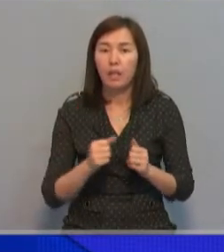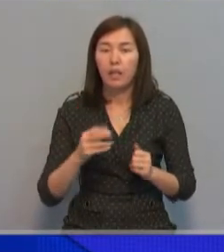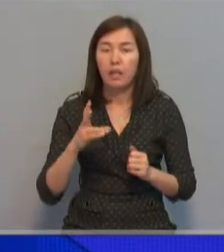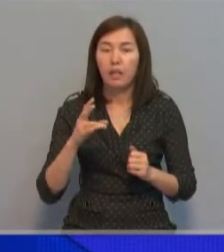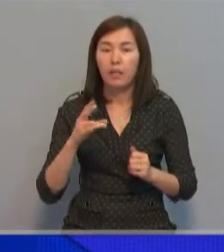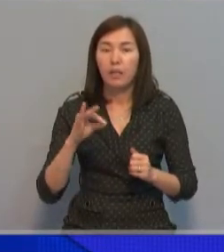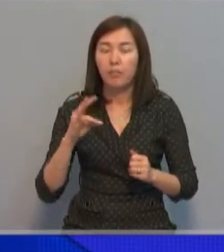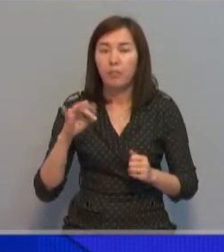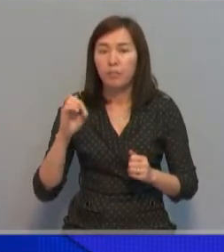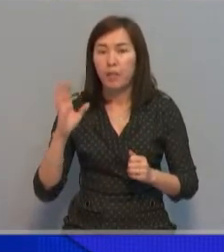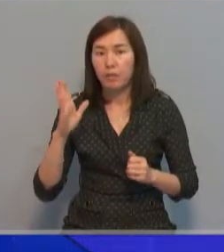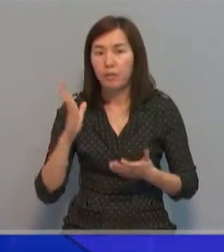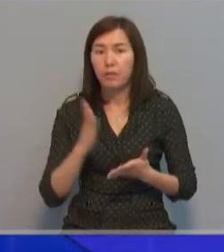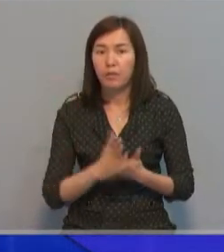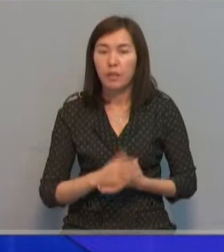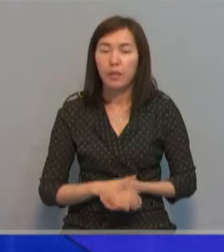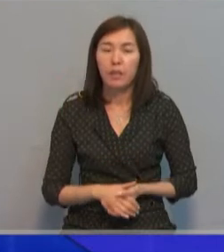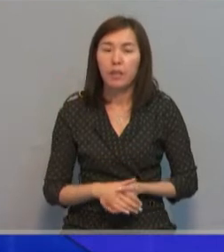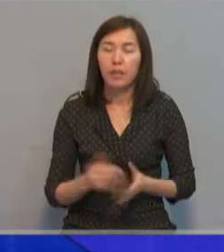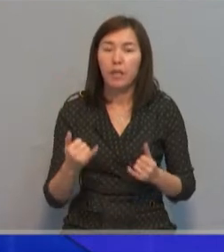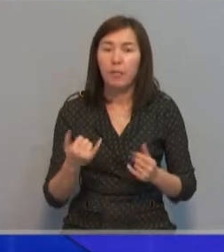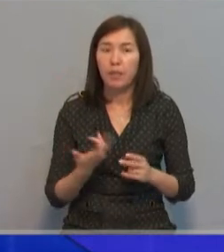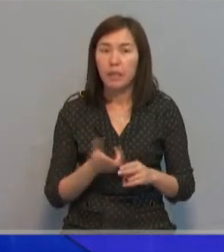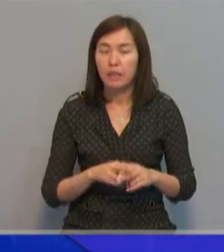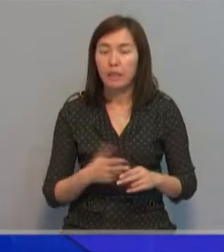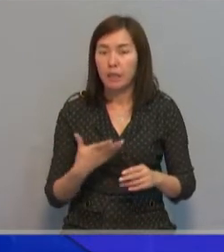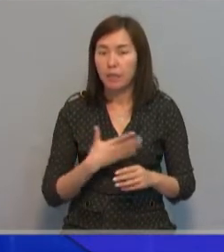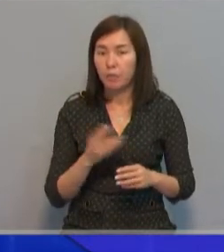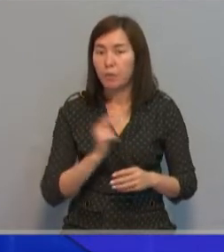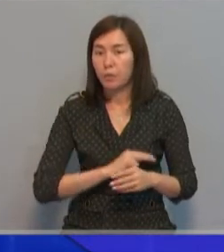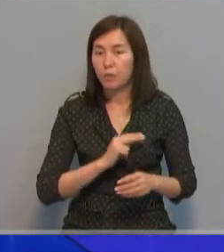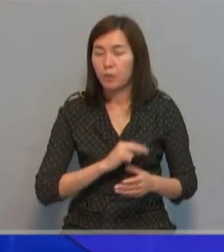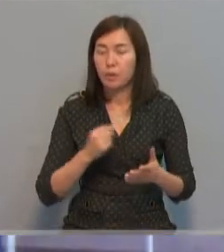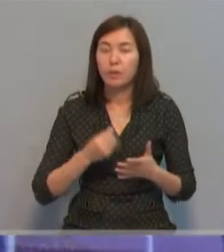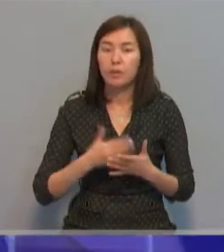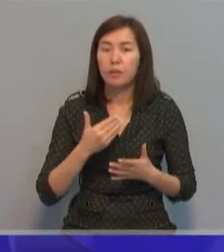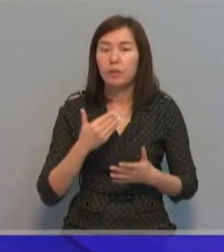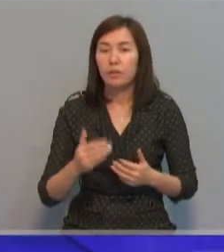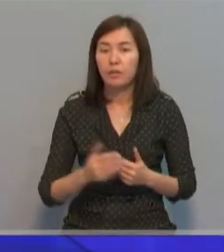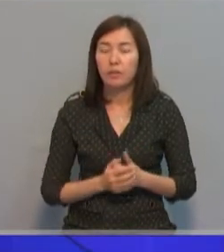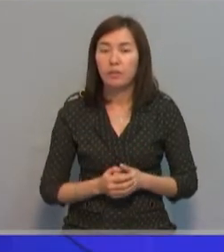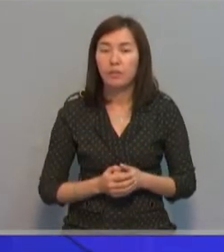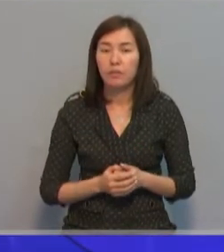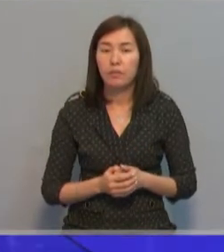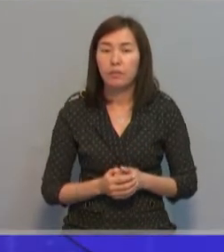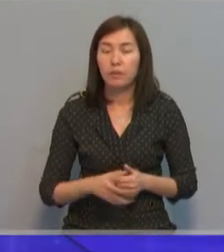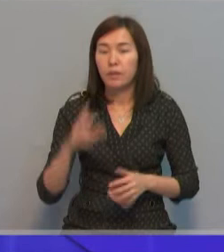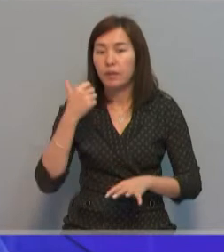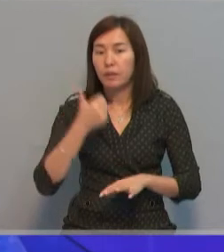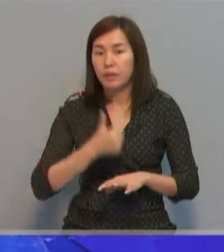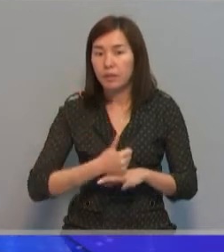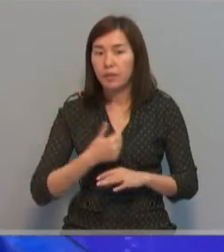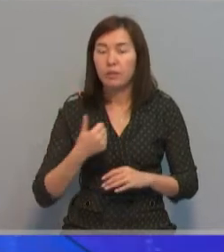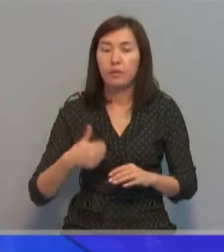директоры Бауыржан Сапарымбетов те бар. Бүгін міне бізге еңбегімізді бағалап ел